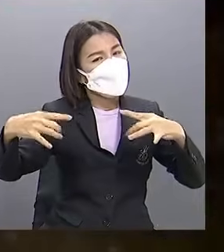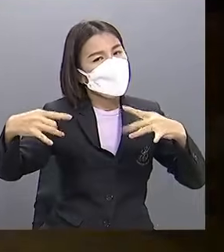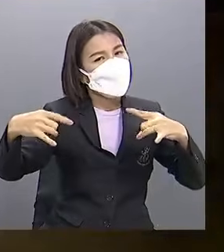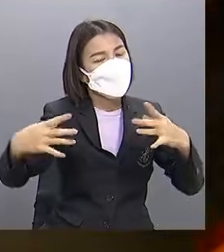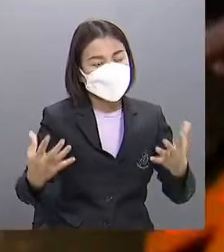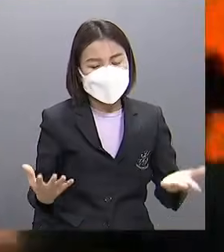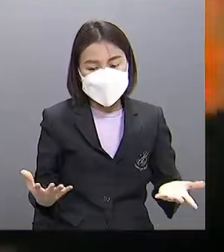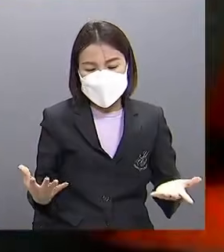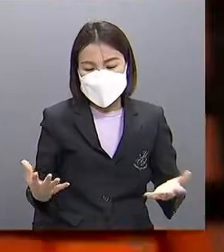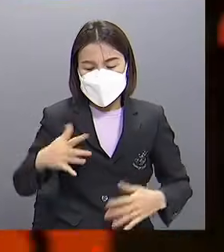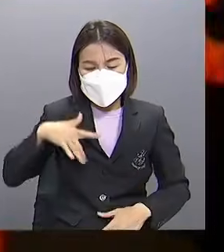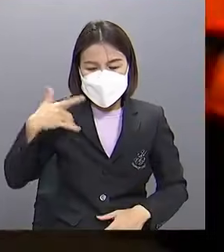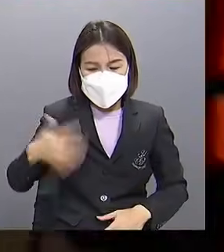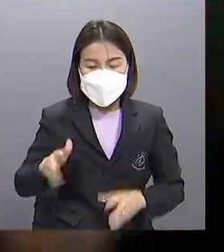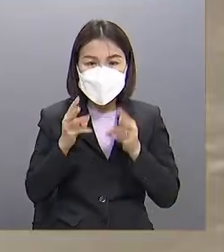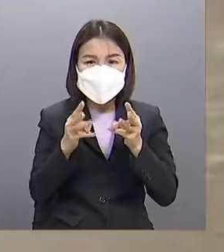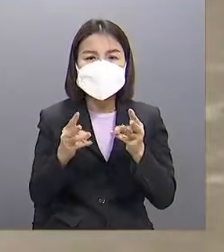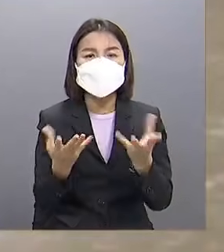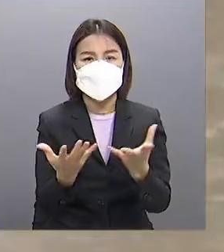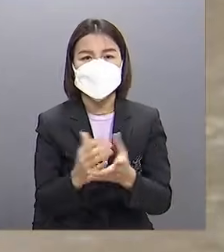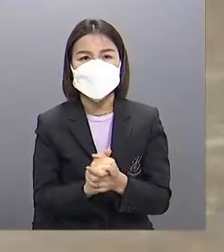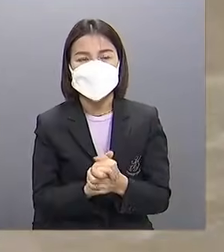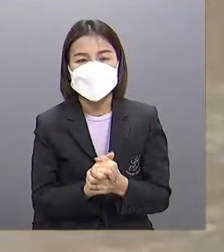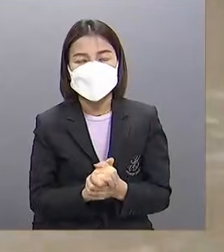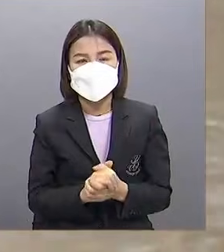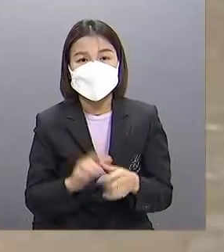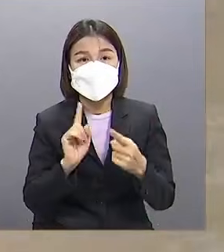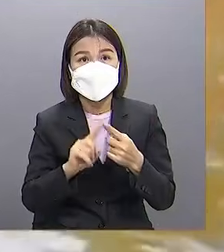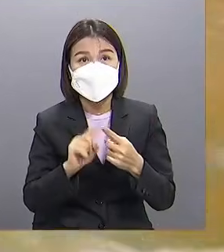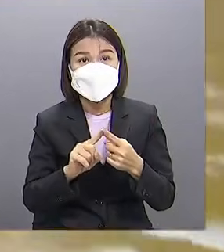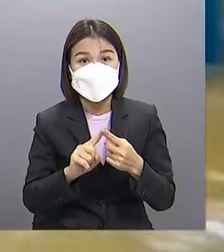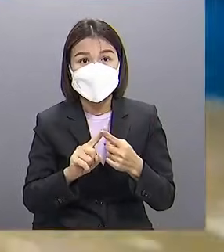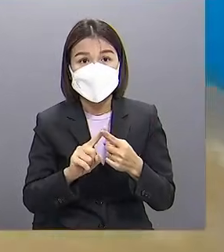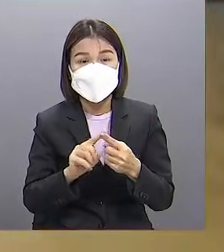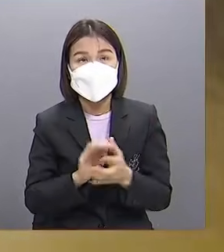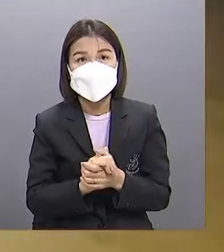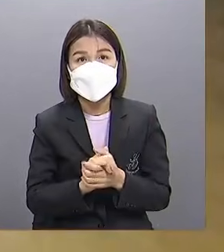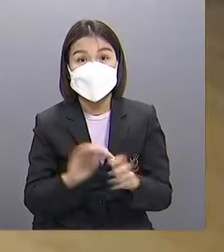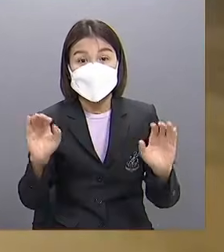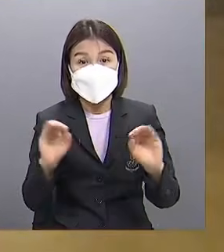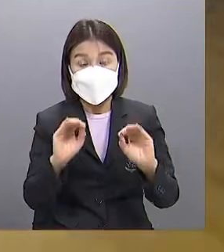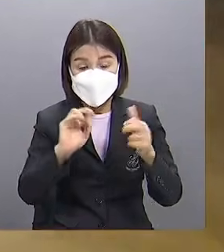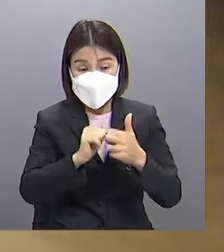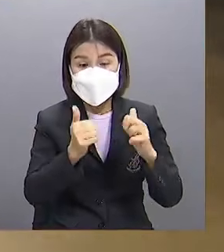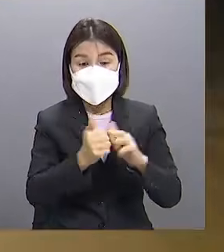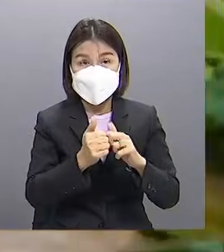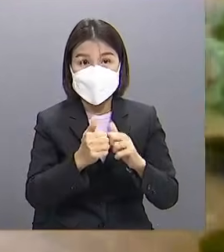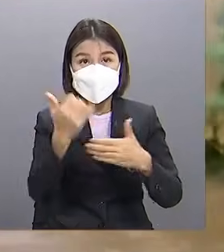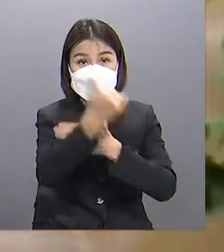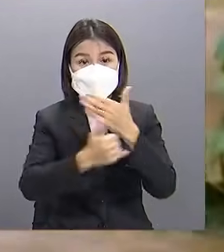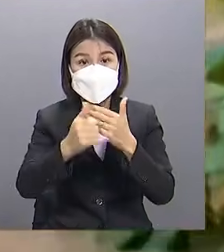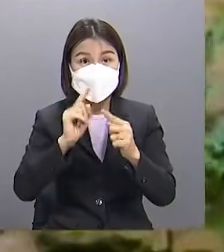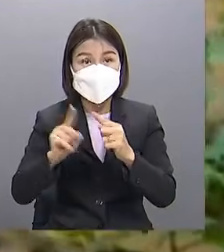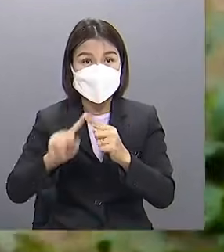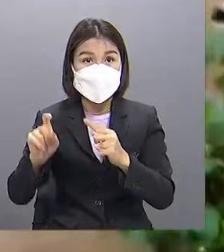ดร่วมจุดร่วมก็คือว่า1ประเทศอะไรก็ตามที่อยู่ภายใต้สถานการณ์นี้จะต้องเร่งรัดในการคัด